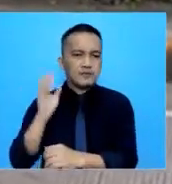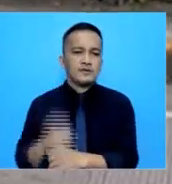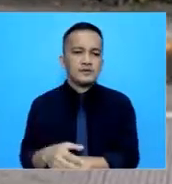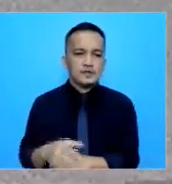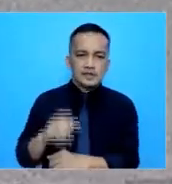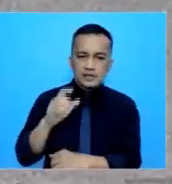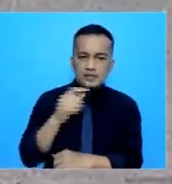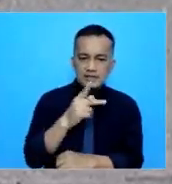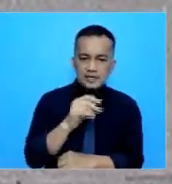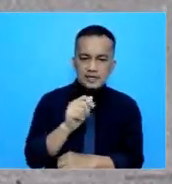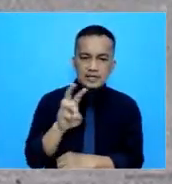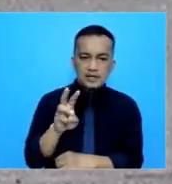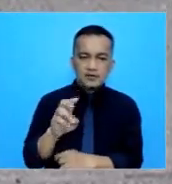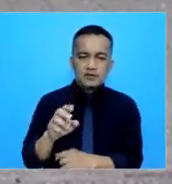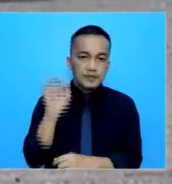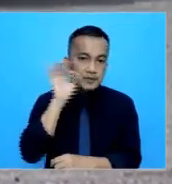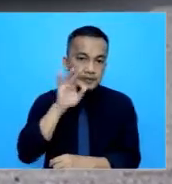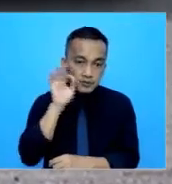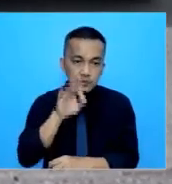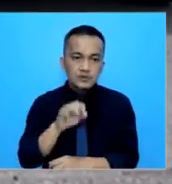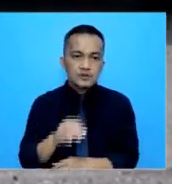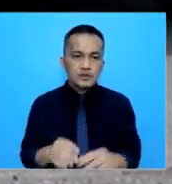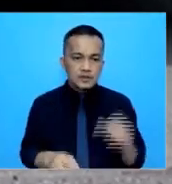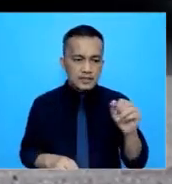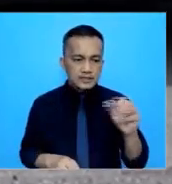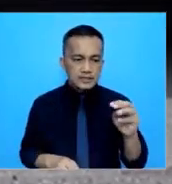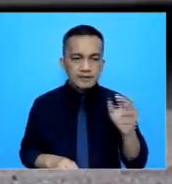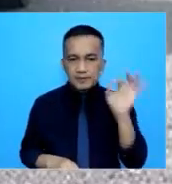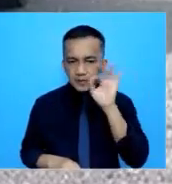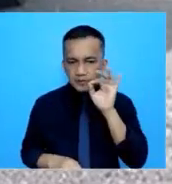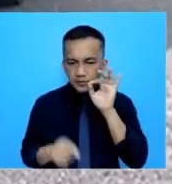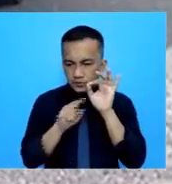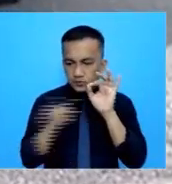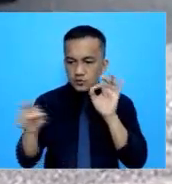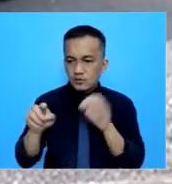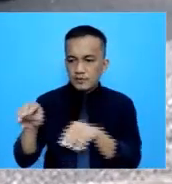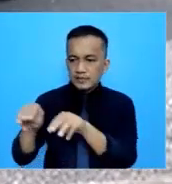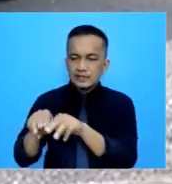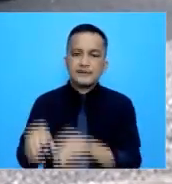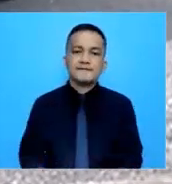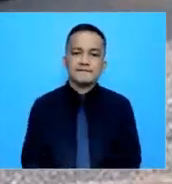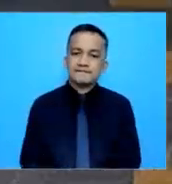Calao hanggang Fairview Market, at SM Fairview hanggang Marikina.